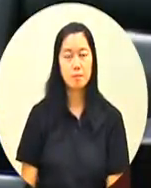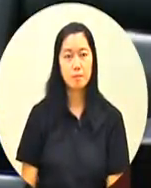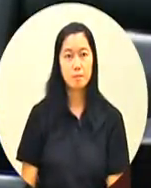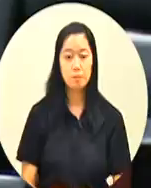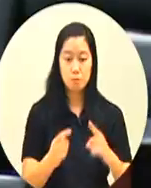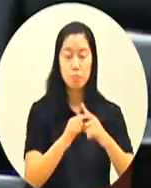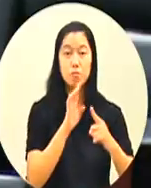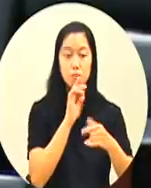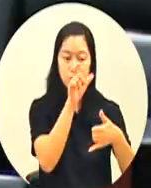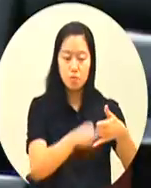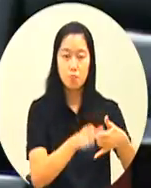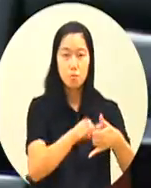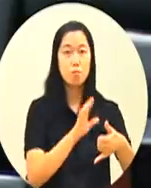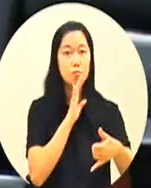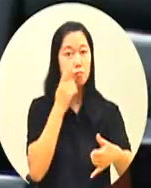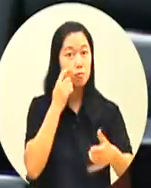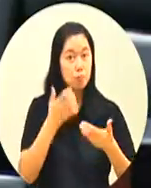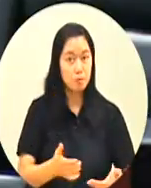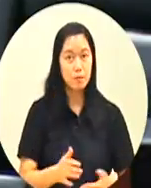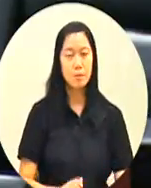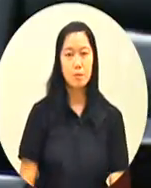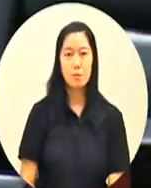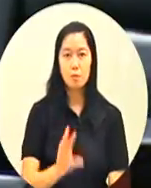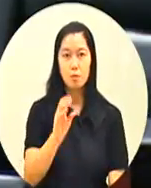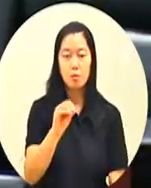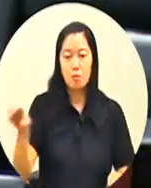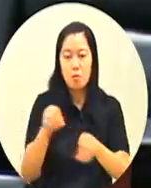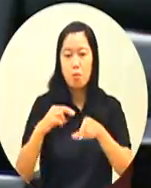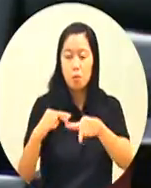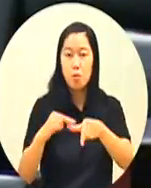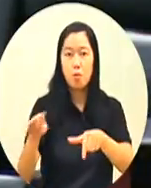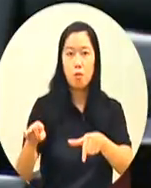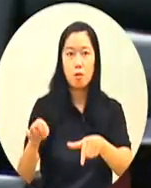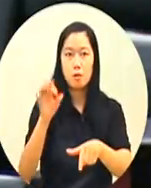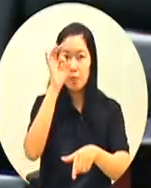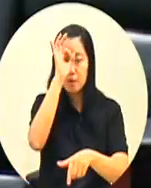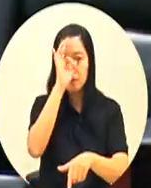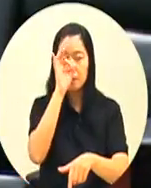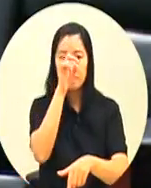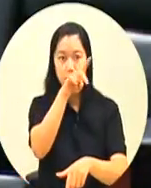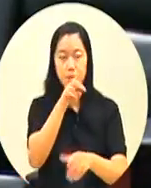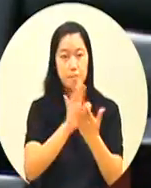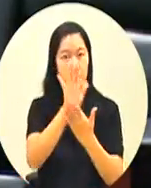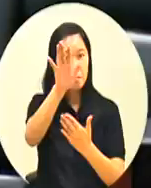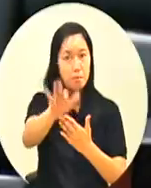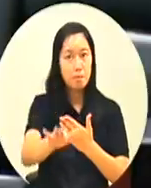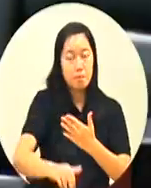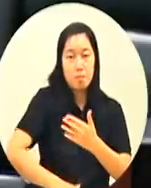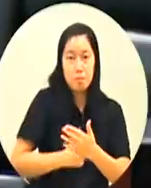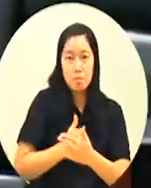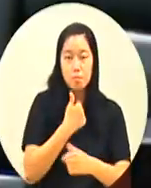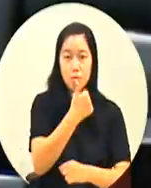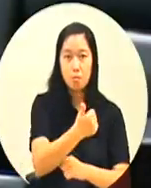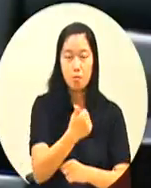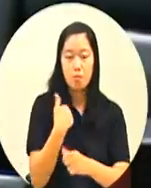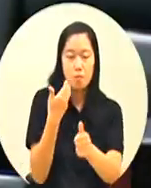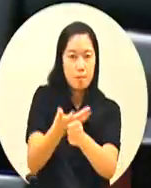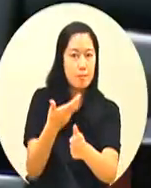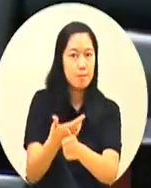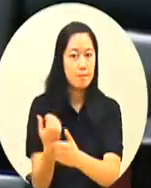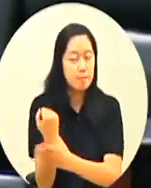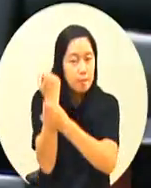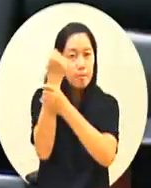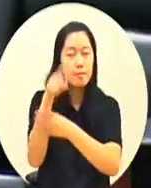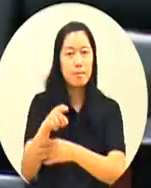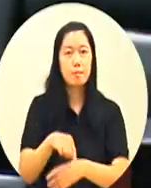是重点，有没有这样子适当的媒介去寻求到看到他们的未来的潜质，然后提供他们适当的支持，我